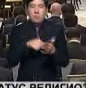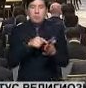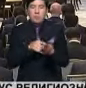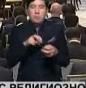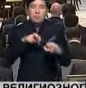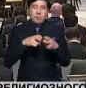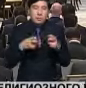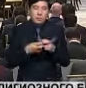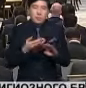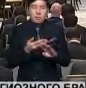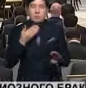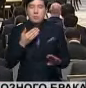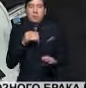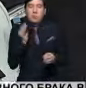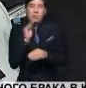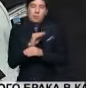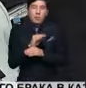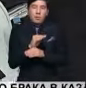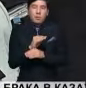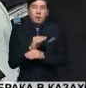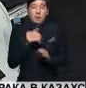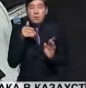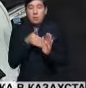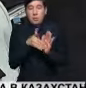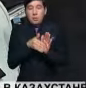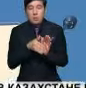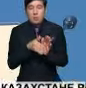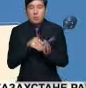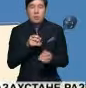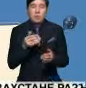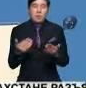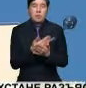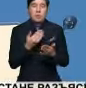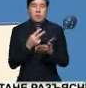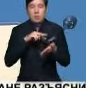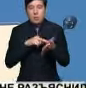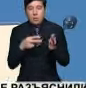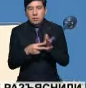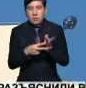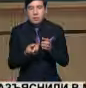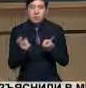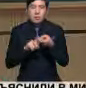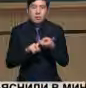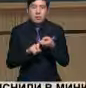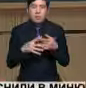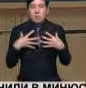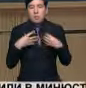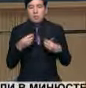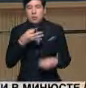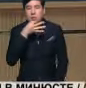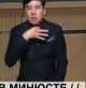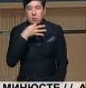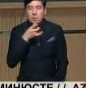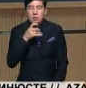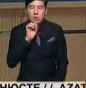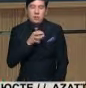проблемы, которые были подняты инвесторами. К слову, в ходе совета новые проекты преимущественно заключены в сфере здравоохранения, фармацевтики,